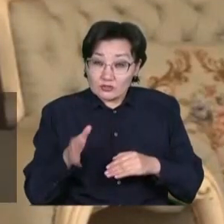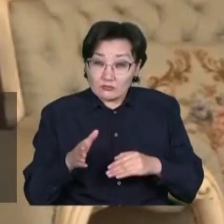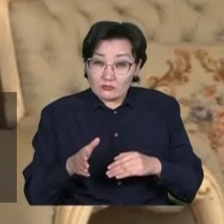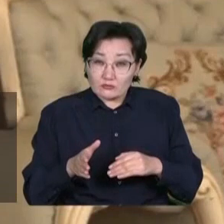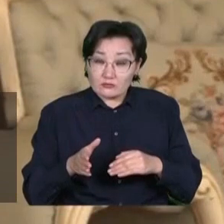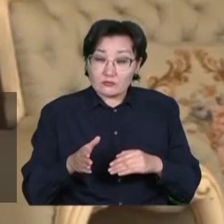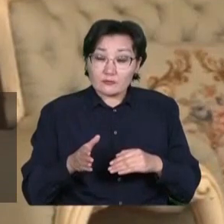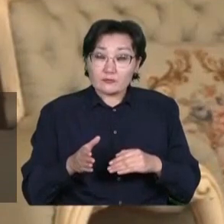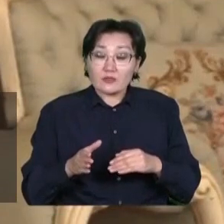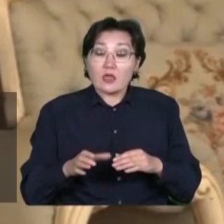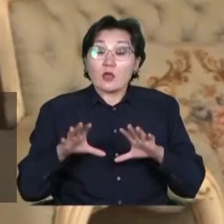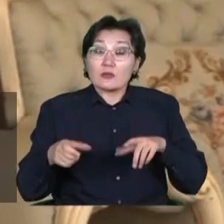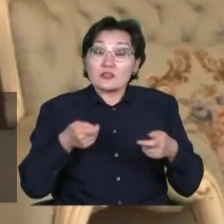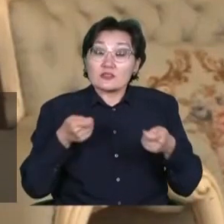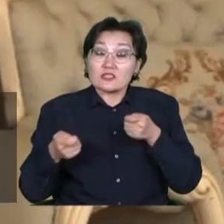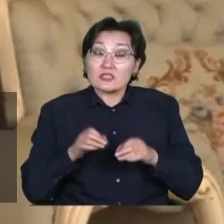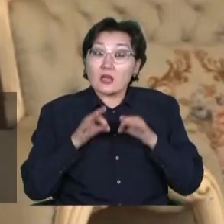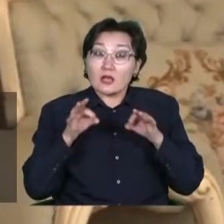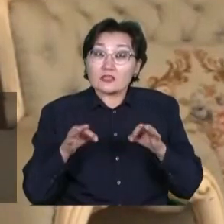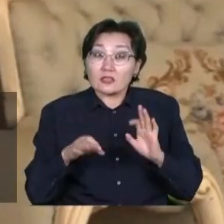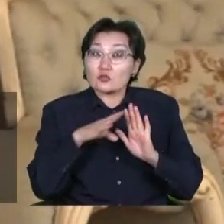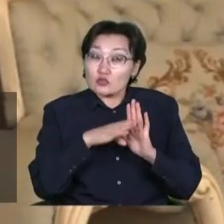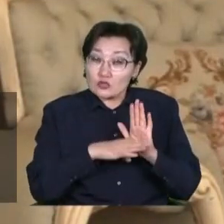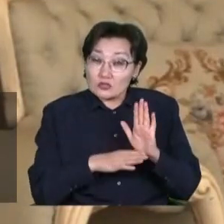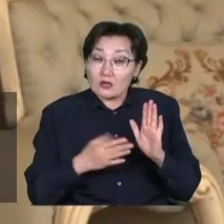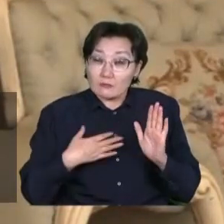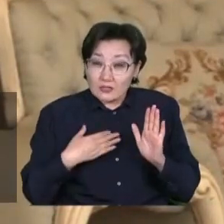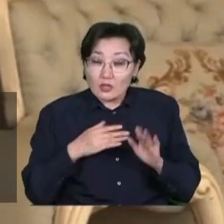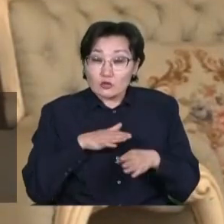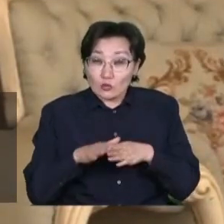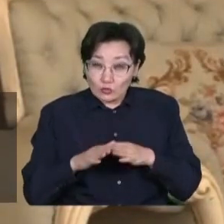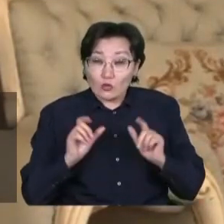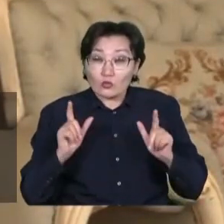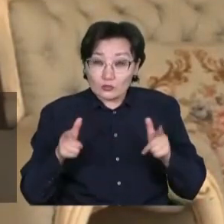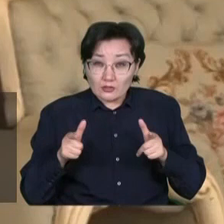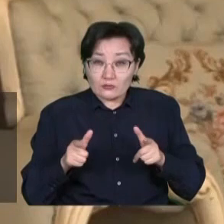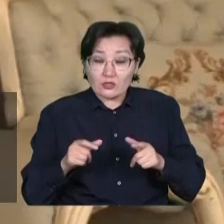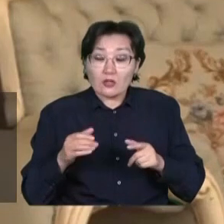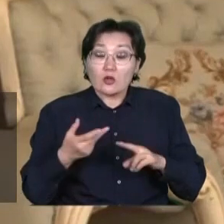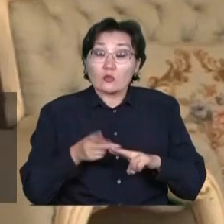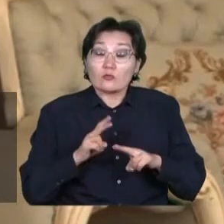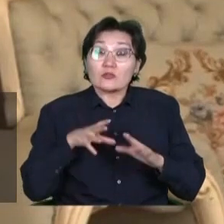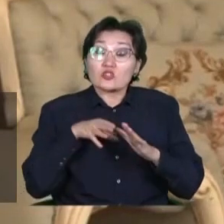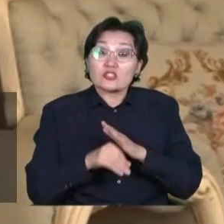ұсыныстарын толық қолдаймын. Әсіресе мынау зорлық-зомбылыққа байланысты.